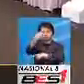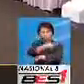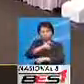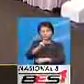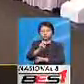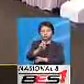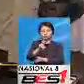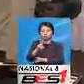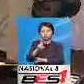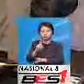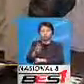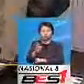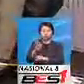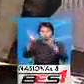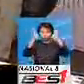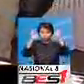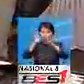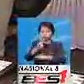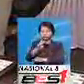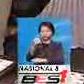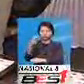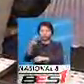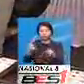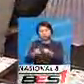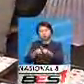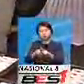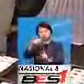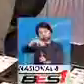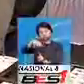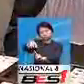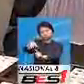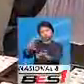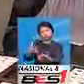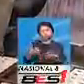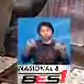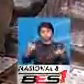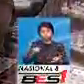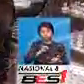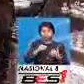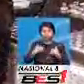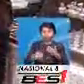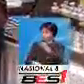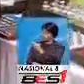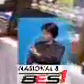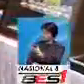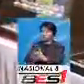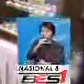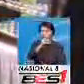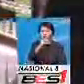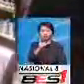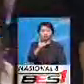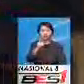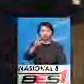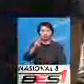Kraf Kebangsaan 2016 ini bagi sama-sama memeriahkannya. Dan ketika ini saya bersama-sama dengan Muhammad Khairuddin, Muhammad